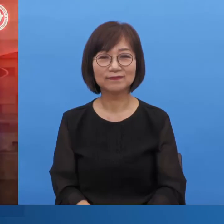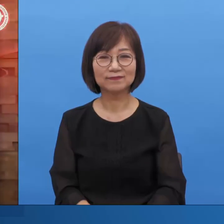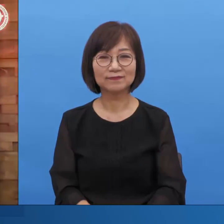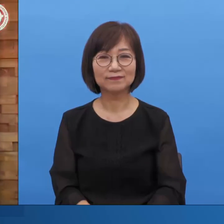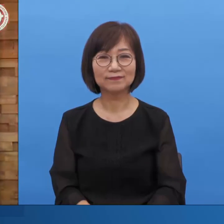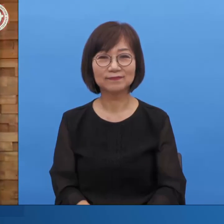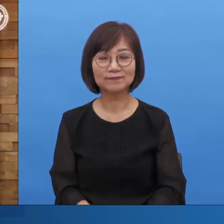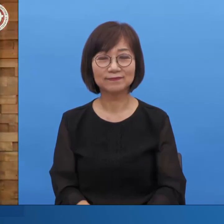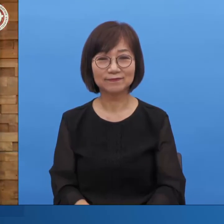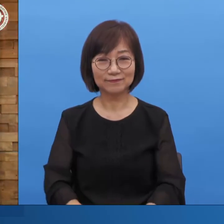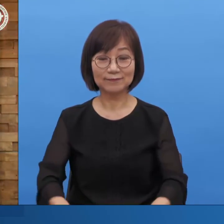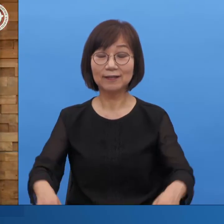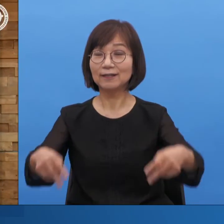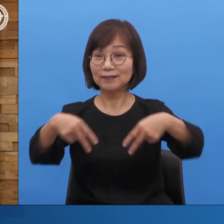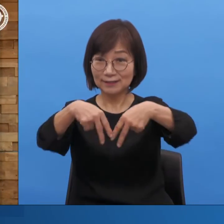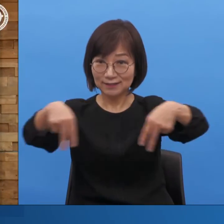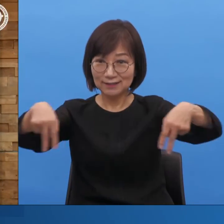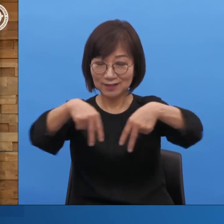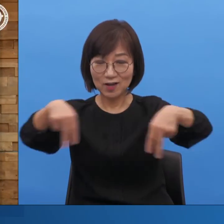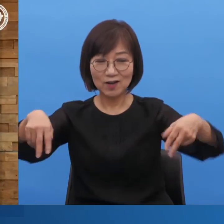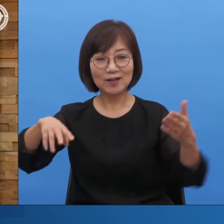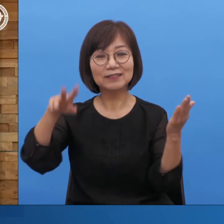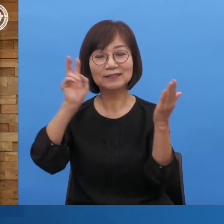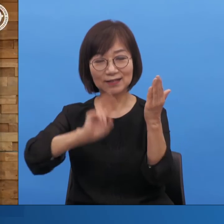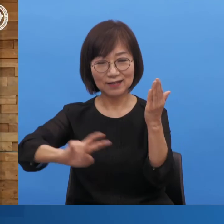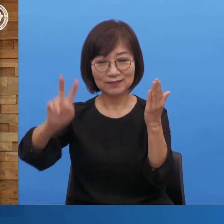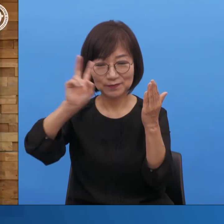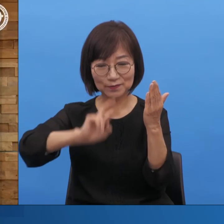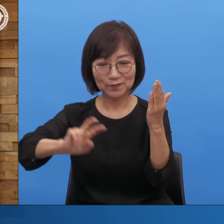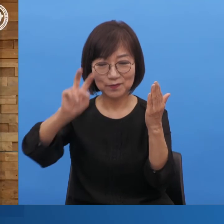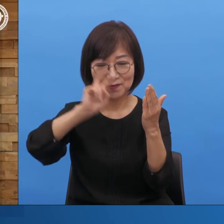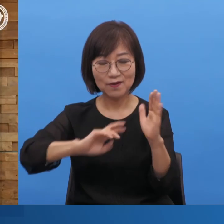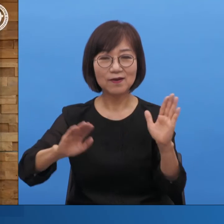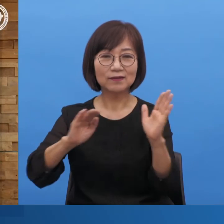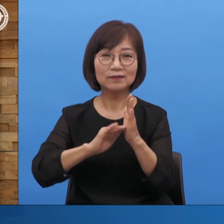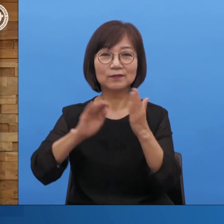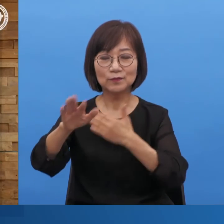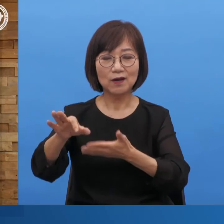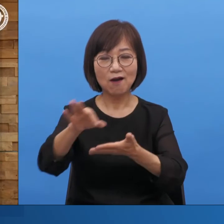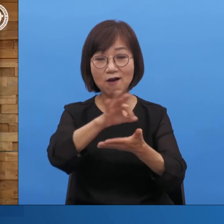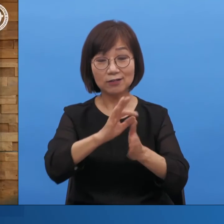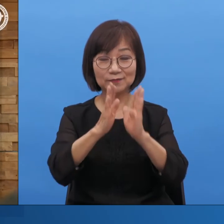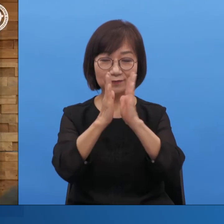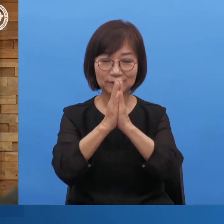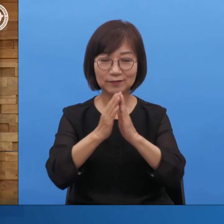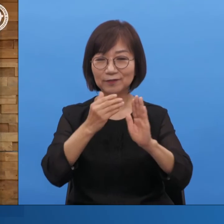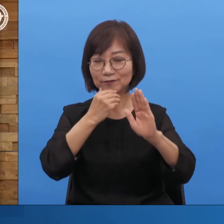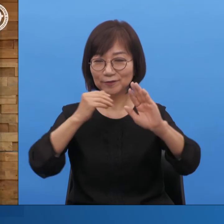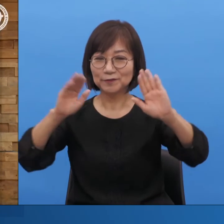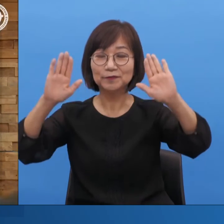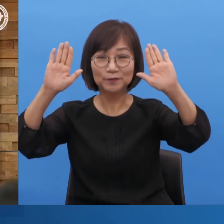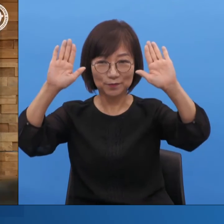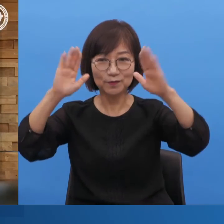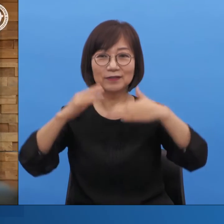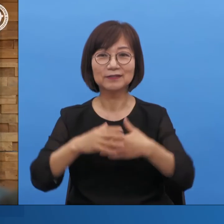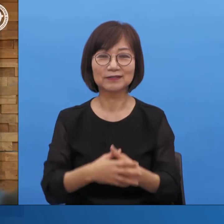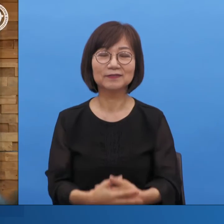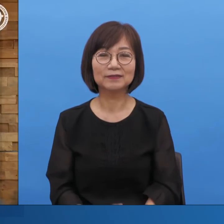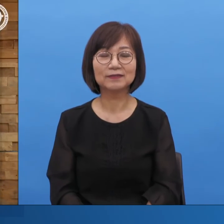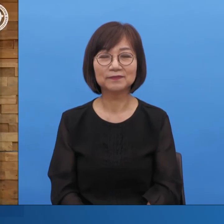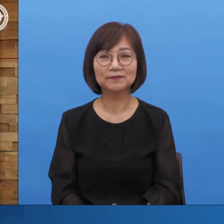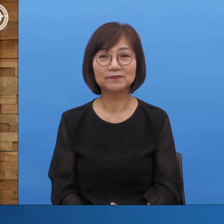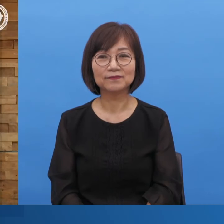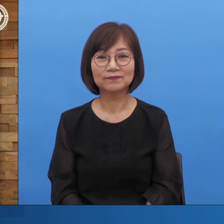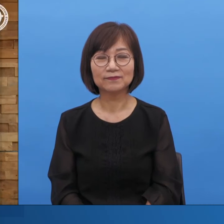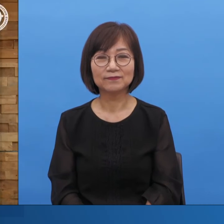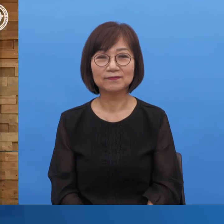다 같이 일어나셔서 주의 나의 삶 속에 찬양 후에 헌금 기도 및 주도로 예배를 마치도록 하겠습니다. Let us all rise and sing, O